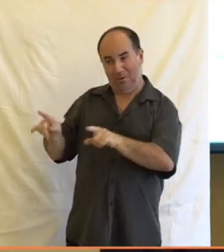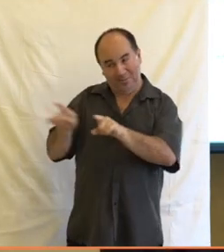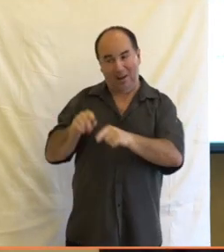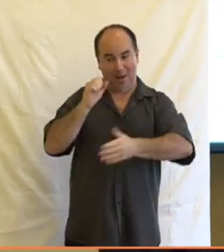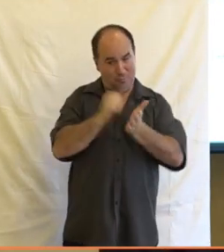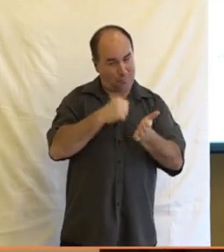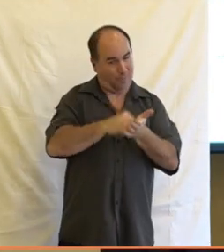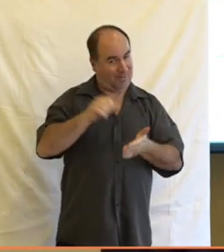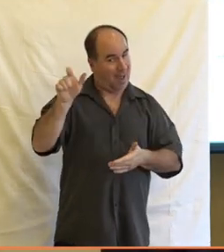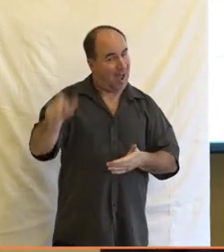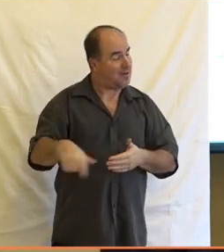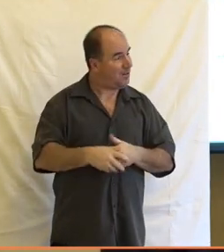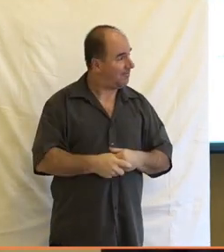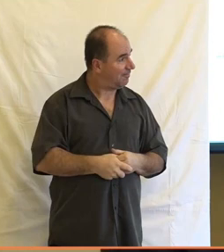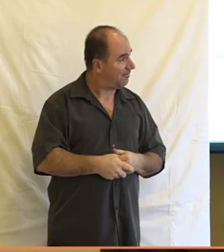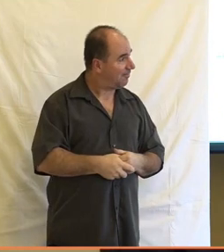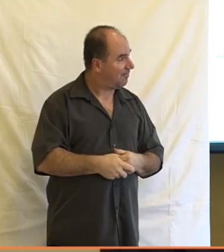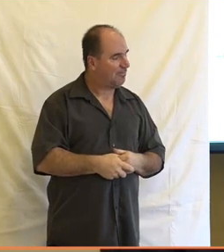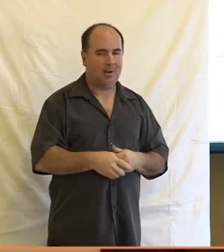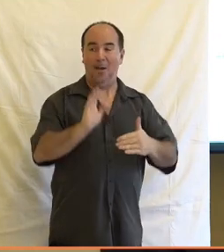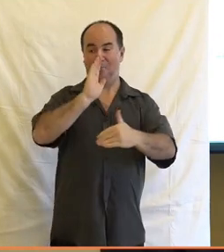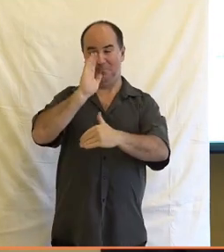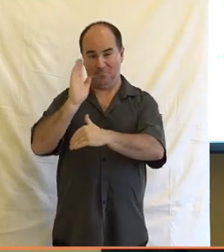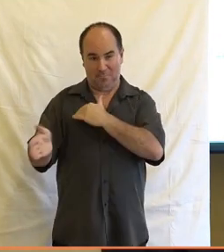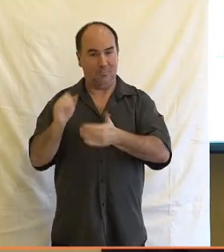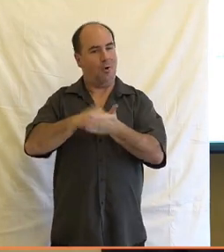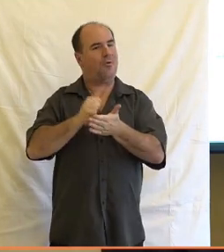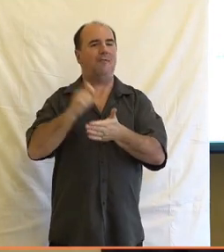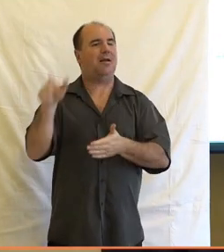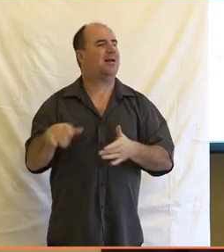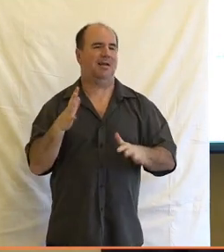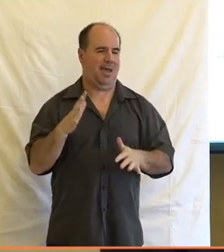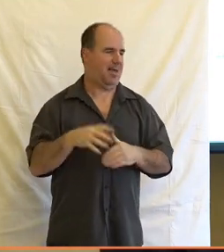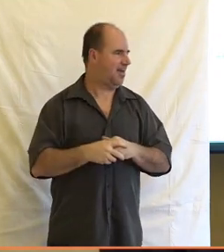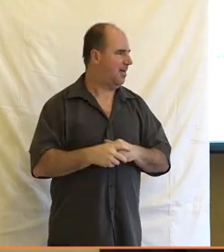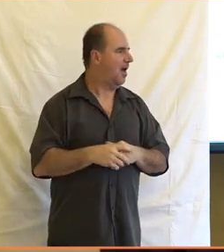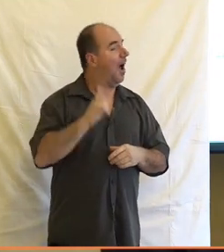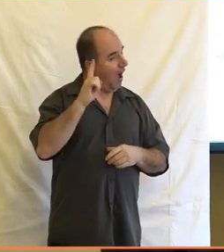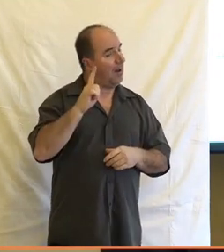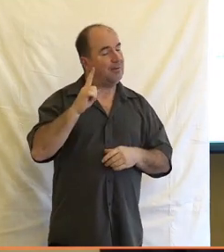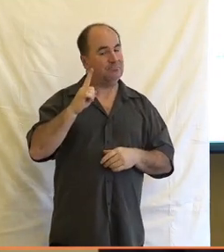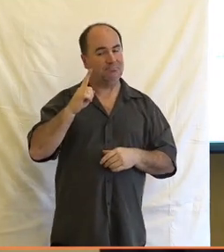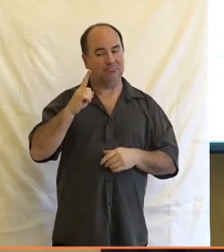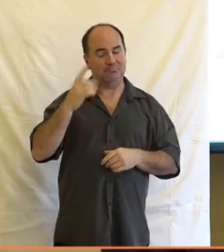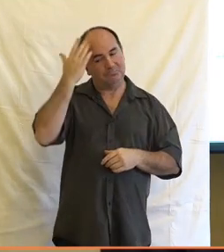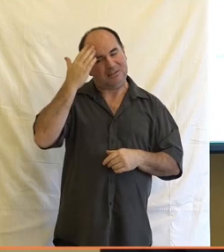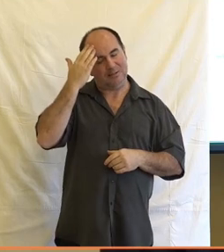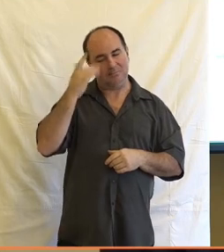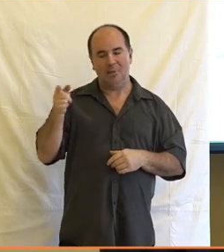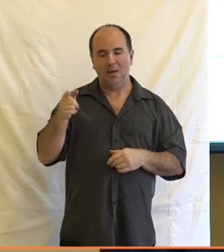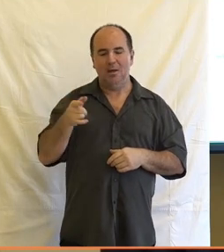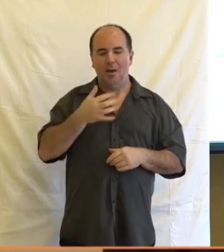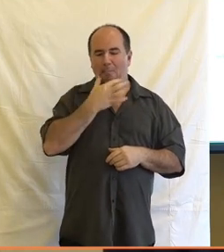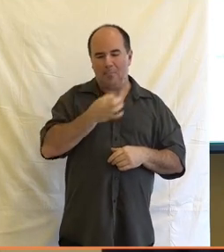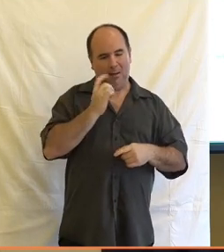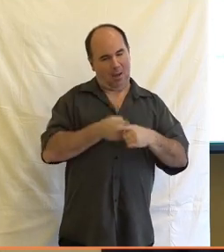Přímo ne, ale věřím tomu, že pro ně může být takovým dobrým školením nebo takovou dobrou vzdělávací aktivitou